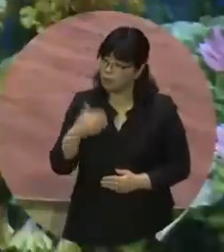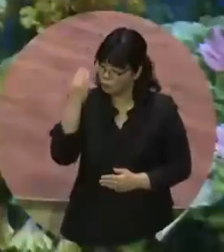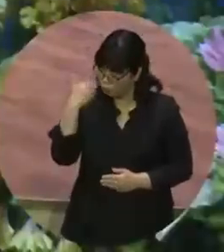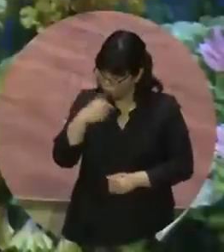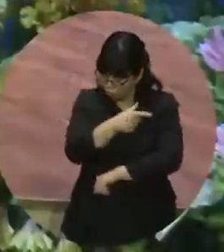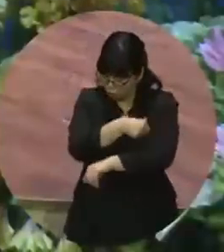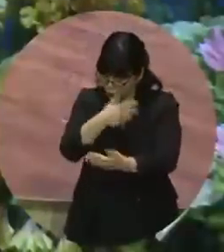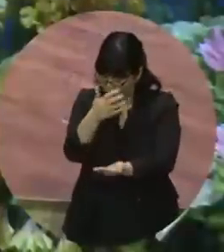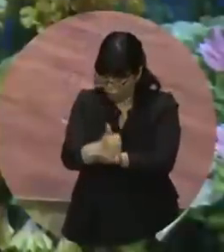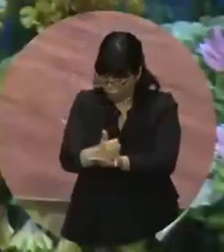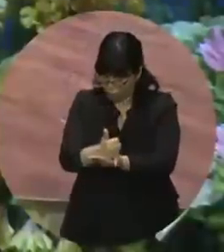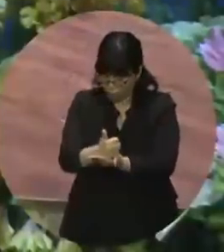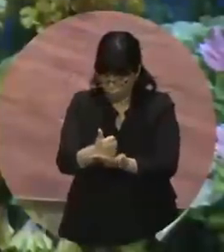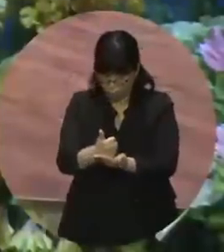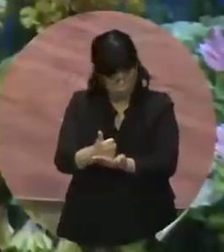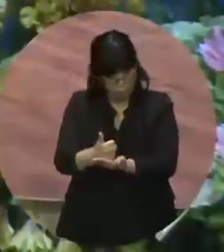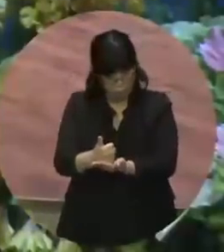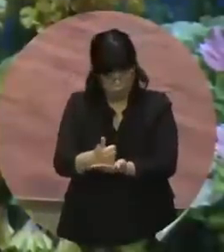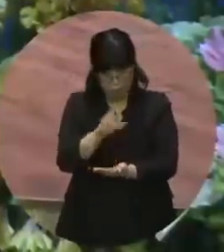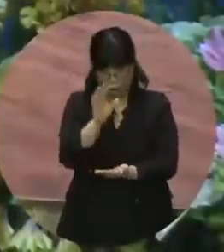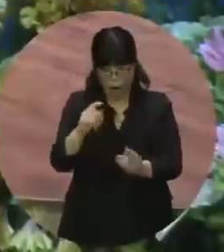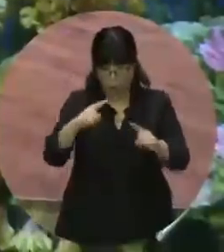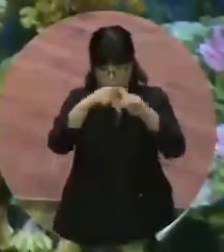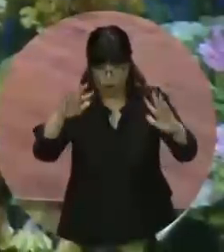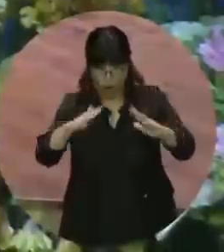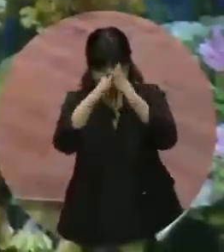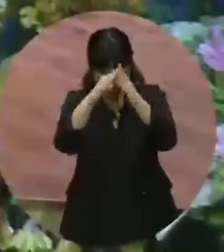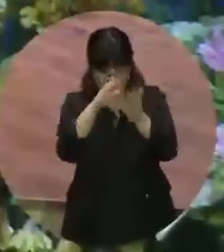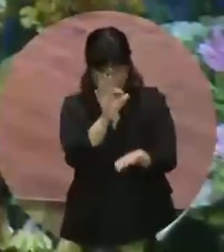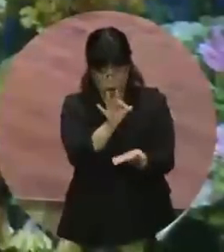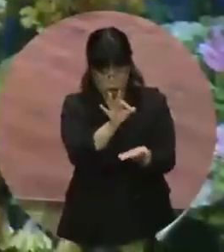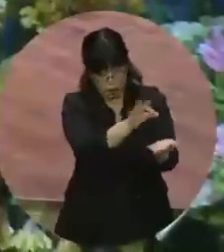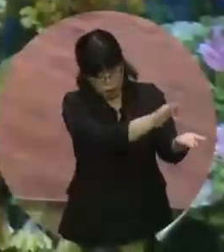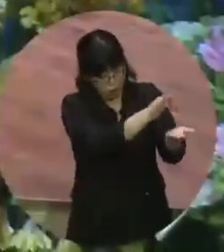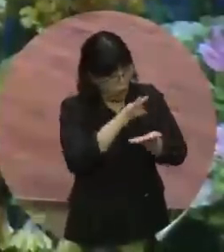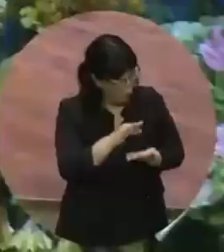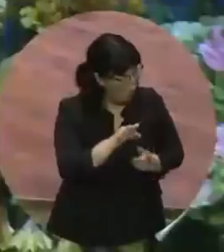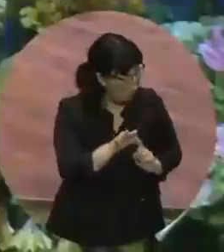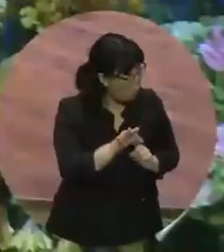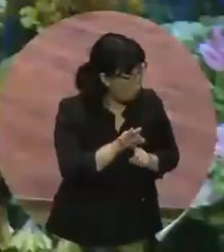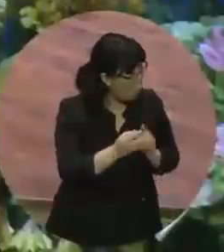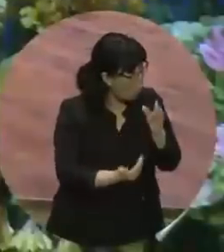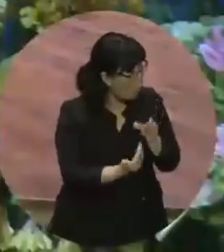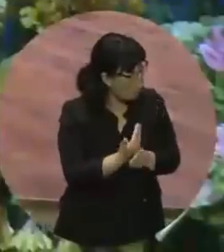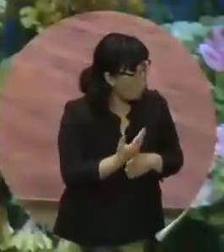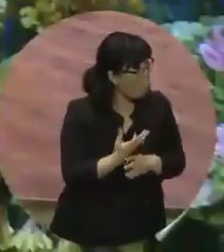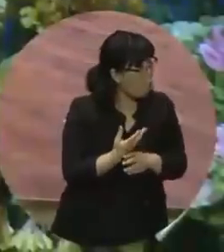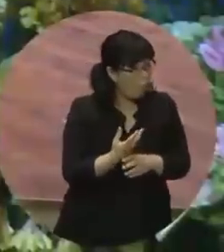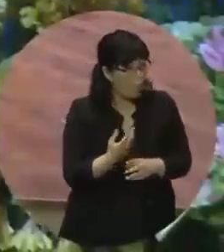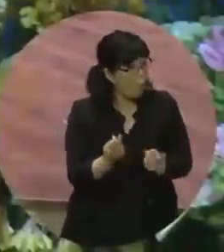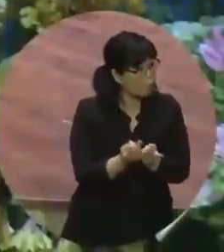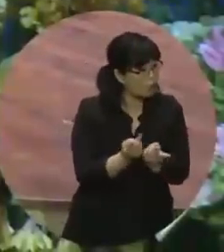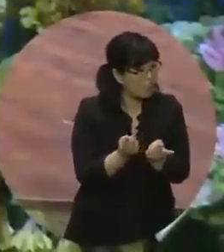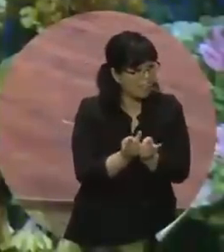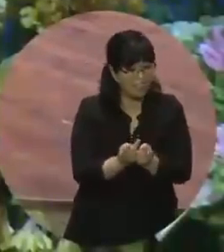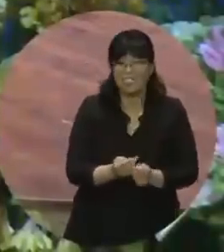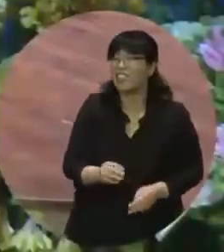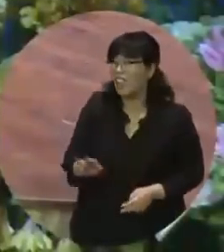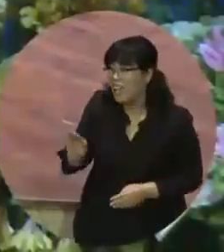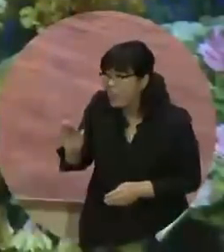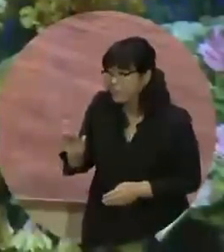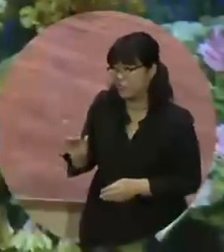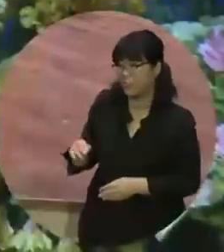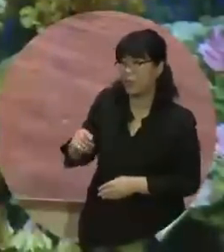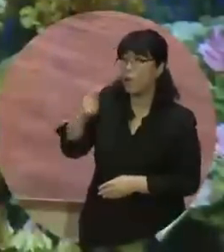이 하나님 옆에 헌금 들어왔다. 참, 마이너스 통장으로 가져왔다. 근데 첫 마디 그러더라고.